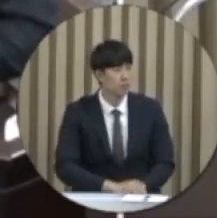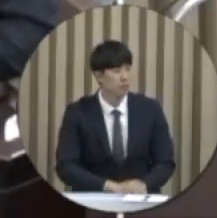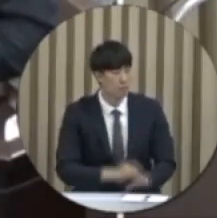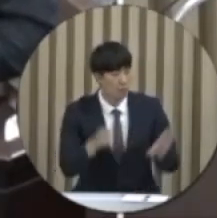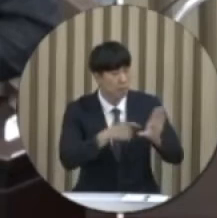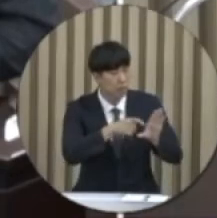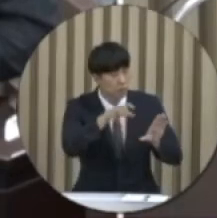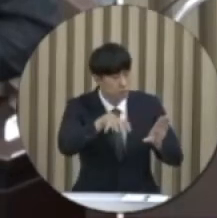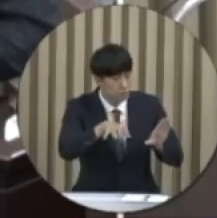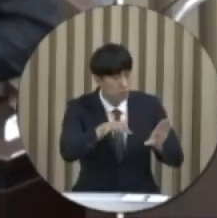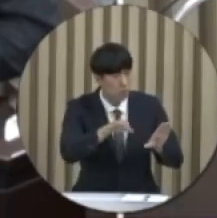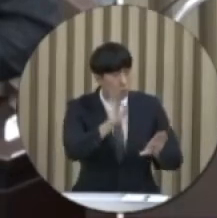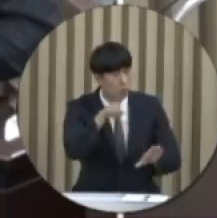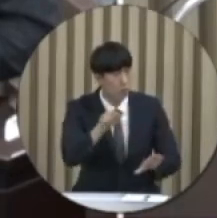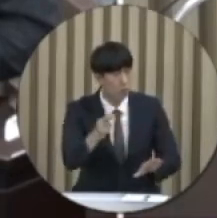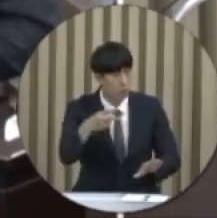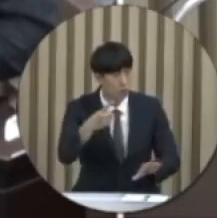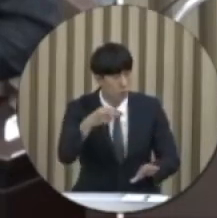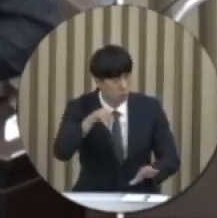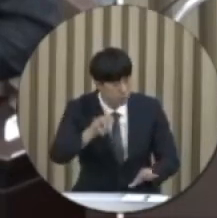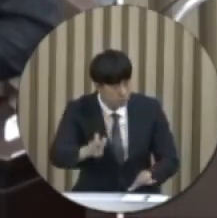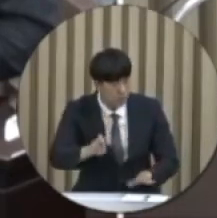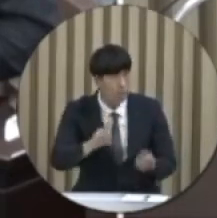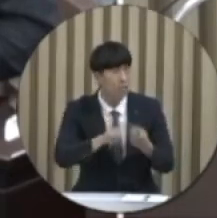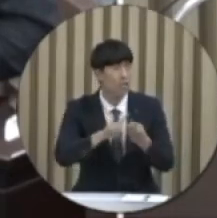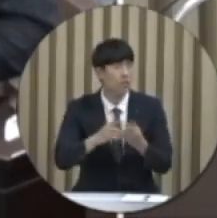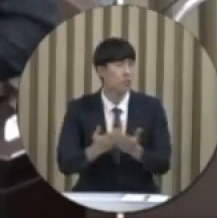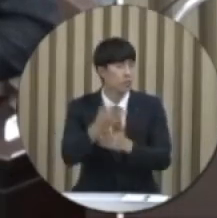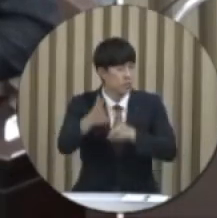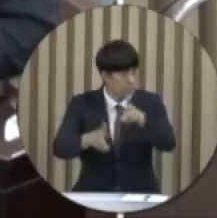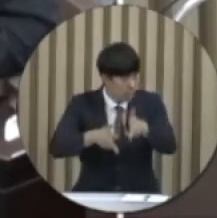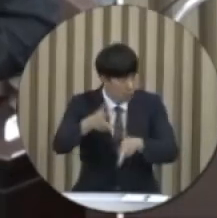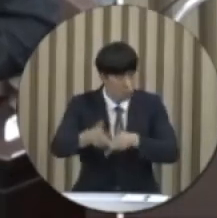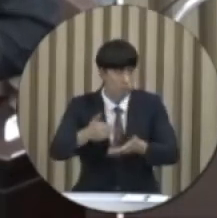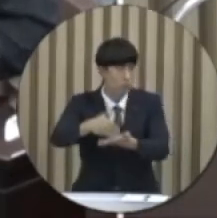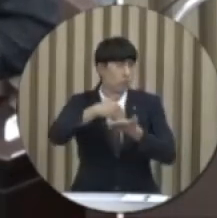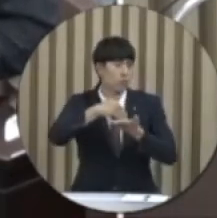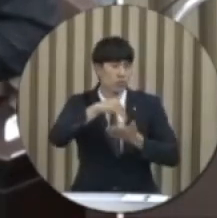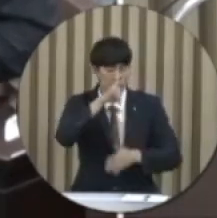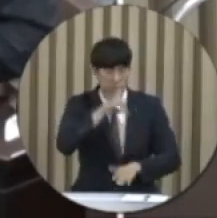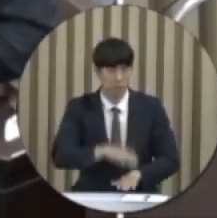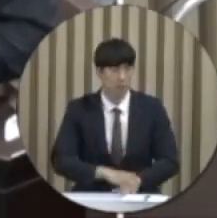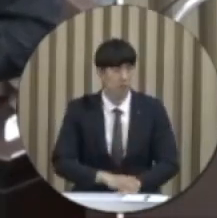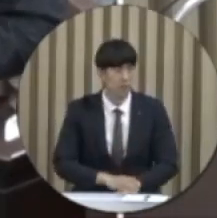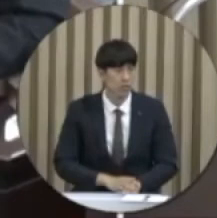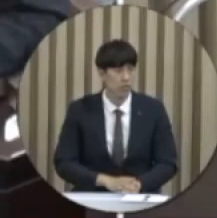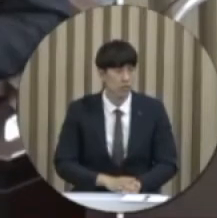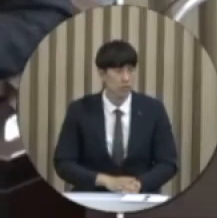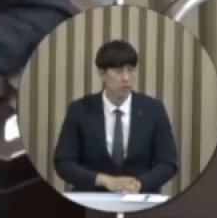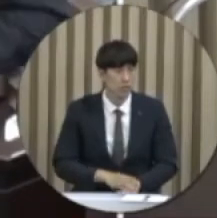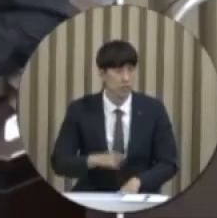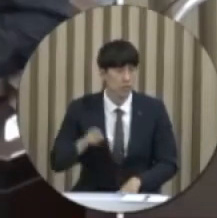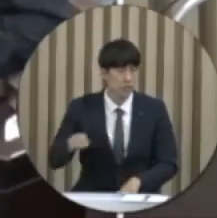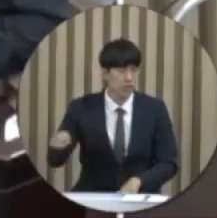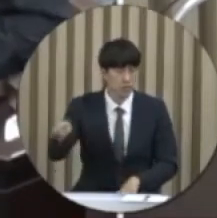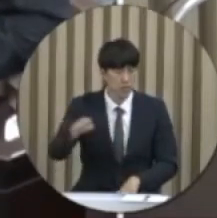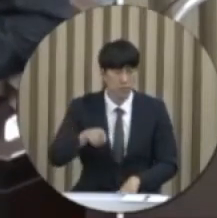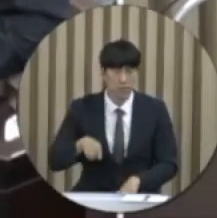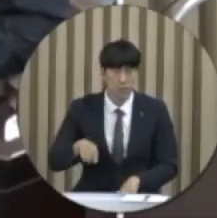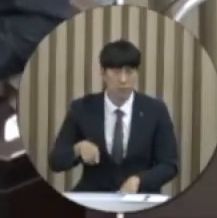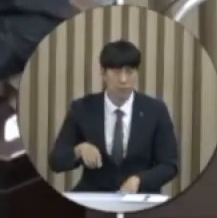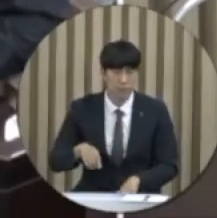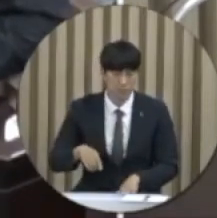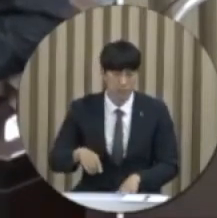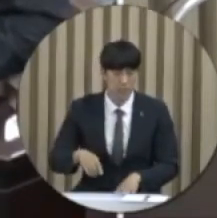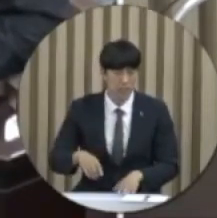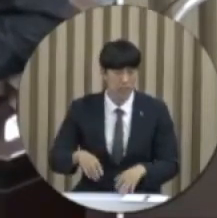병점 원도심에 대한 지중화 사업들을 요구하고 있습니다. 지금 이 인도의 컨디션들은 유모차 하나도 끌고 가지도 못하는